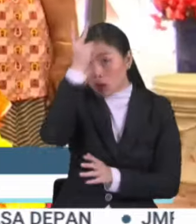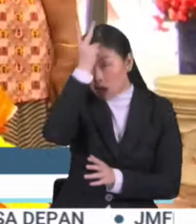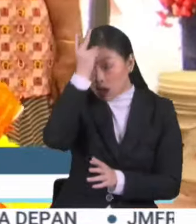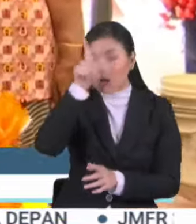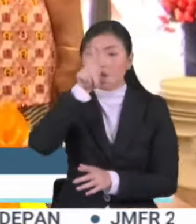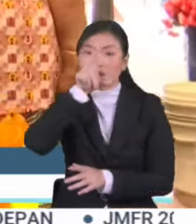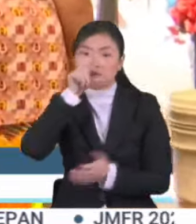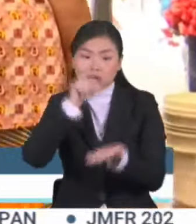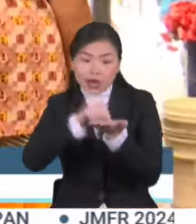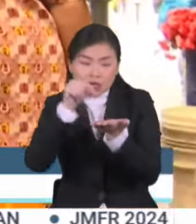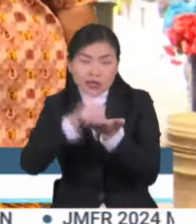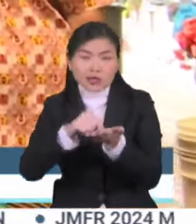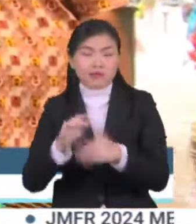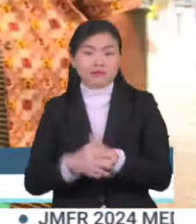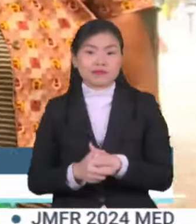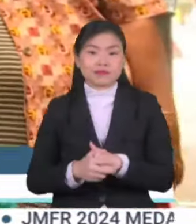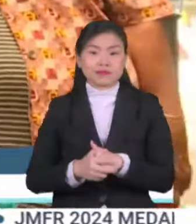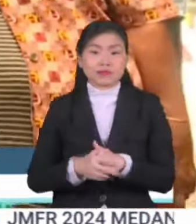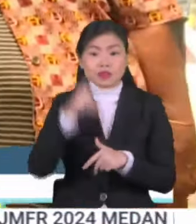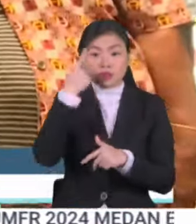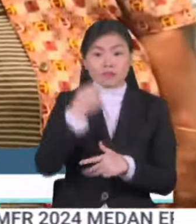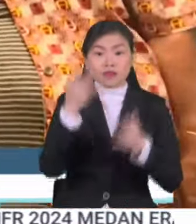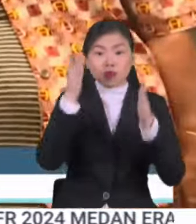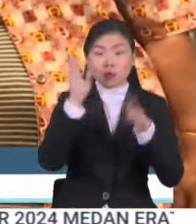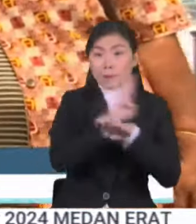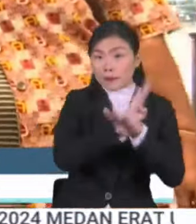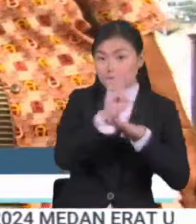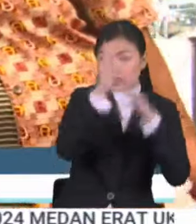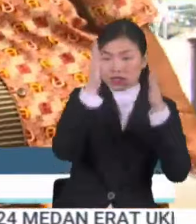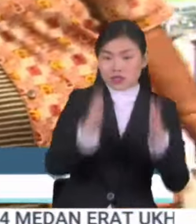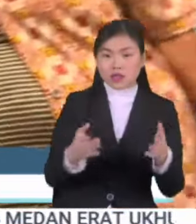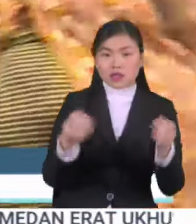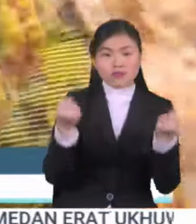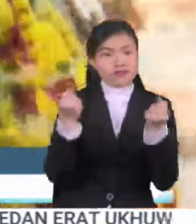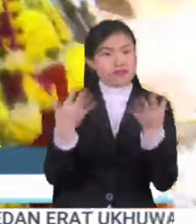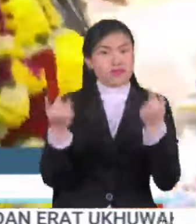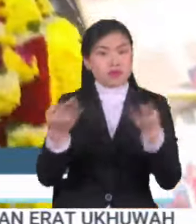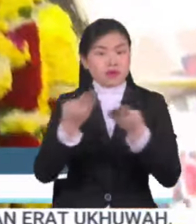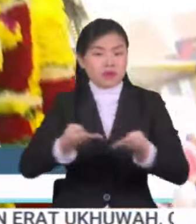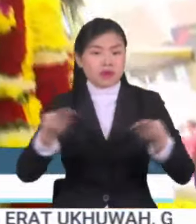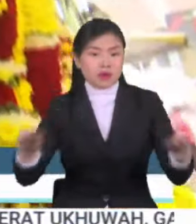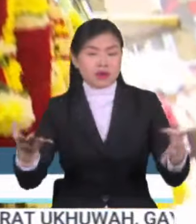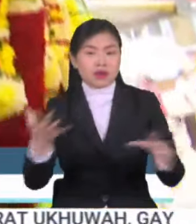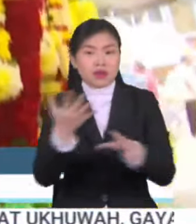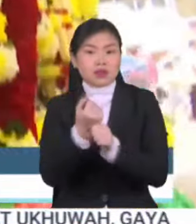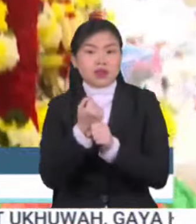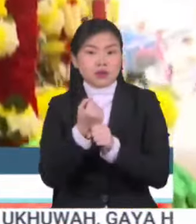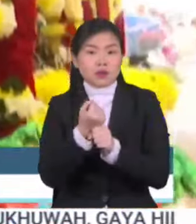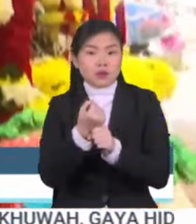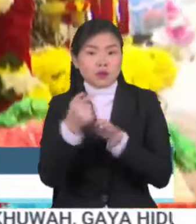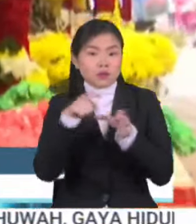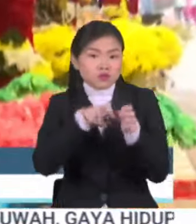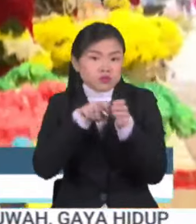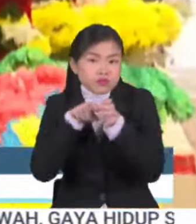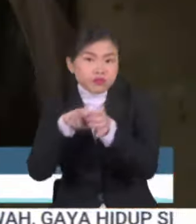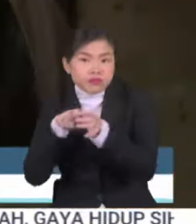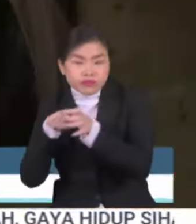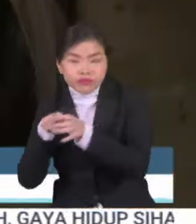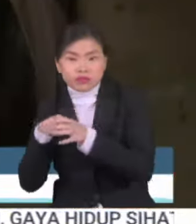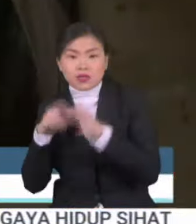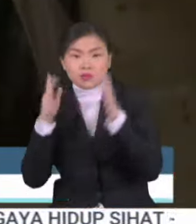lah. Bagi peniaga, rata-rata ceria barangan jualan mendapat sambutan pengunjung. Jualan